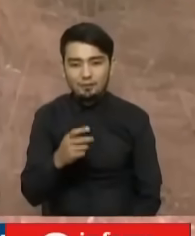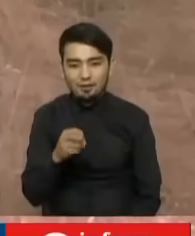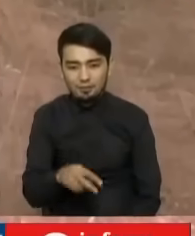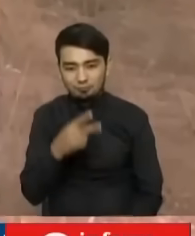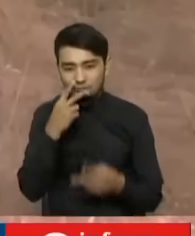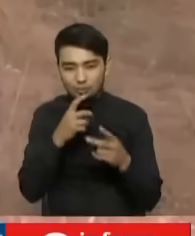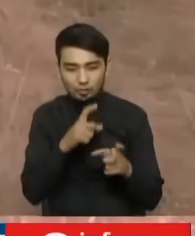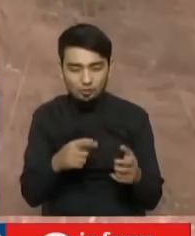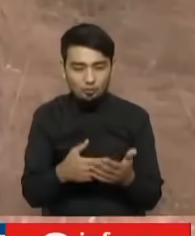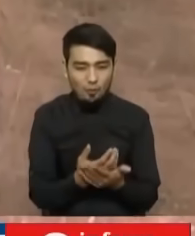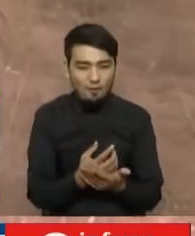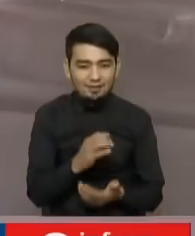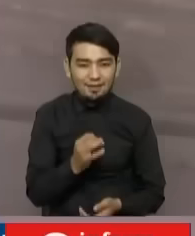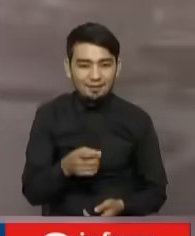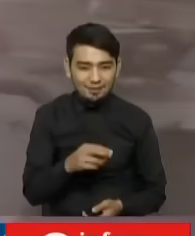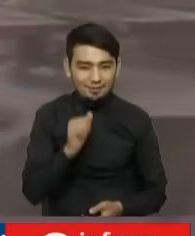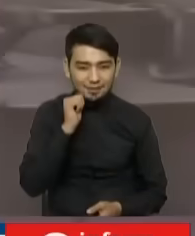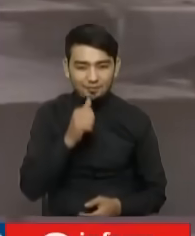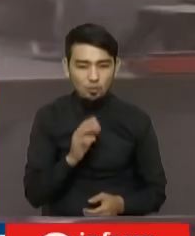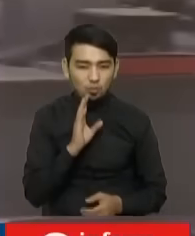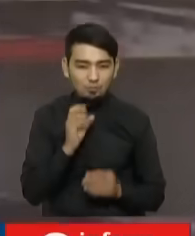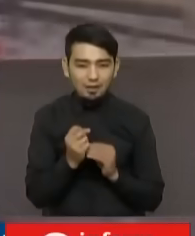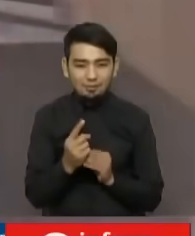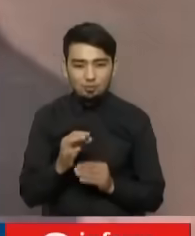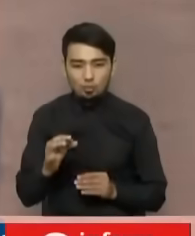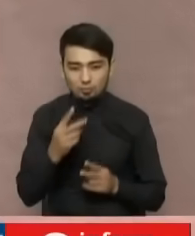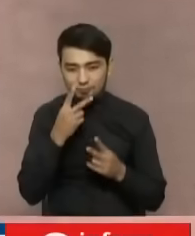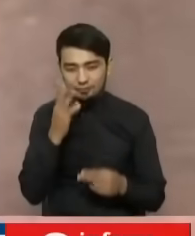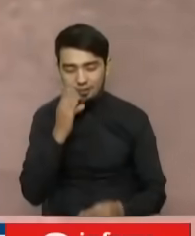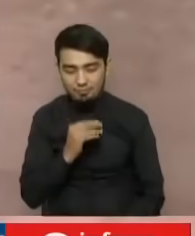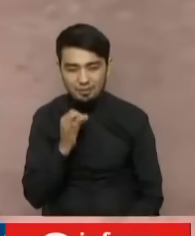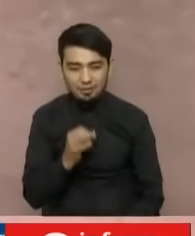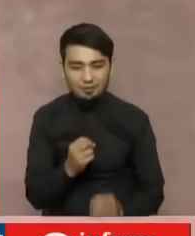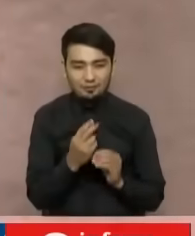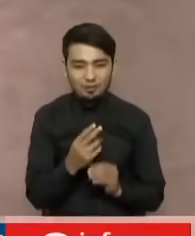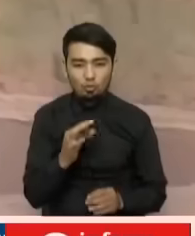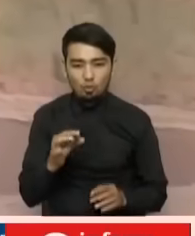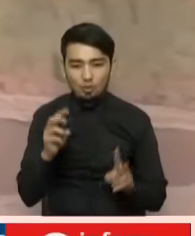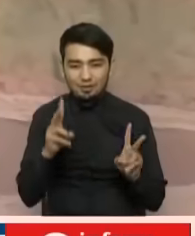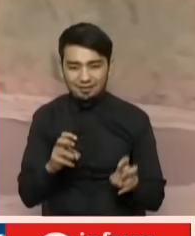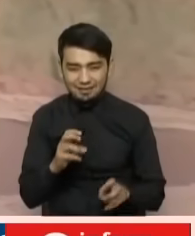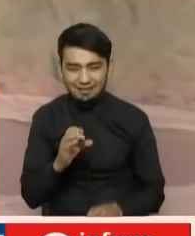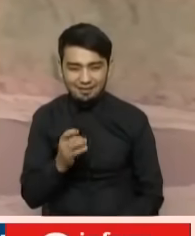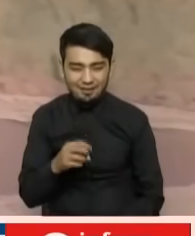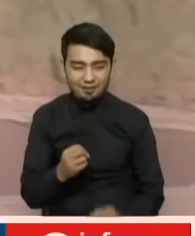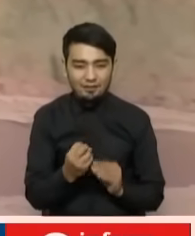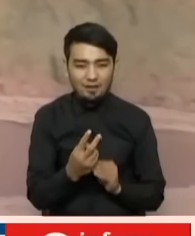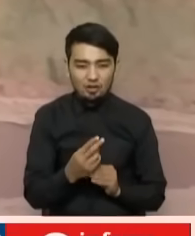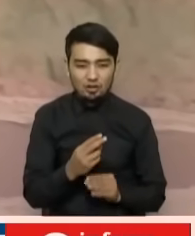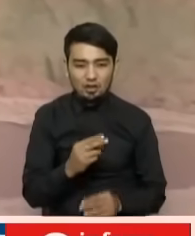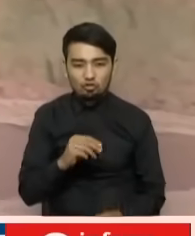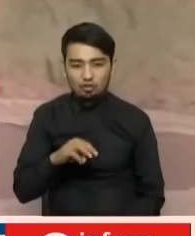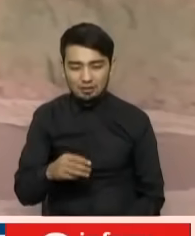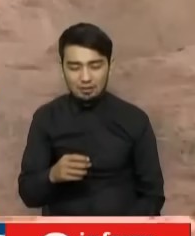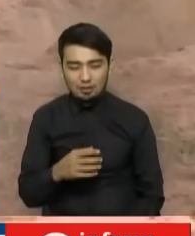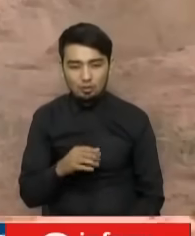жаңа туындының алғашқы сериясын ертең таңғы 11.00-де көре алады. 12.00 атты сериалдың 12 бөлімі сенбі және жексенбі күндері